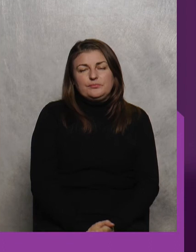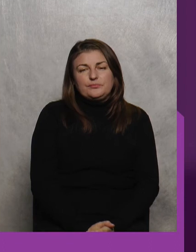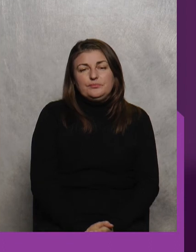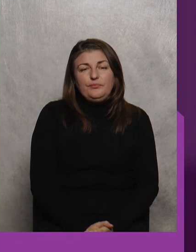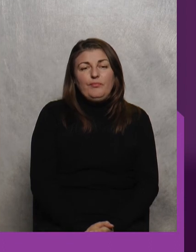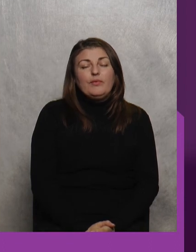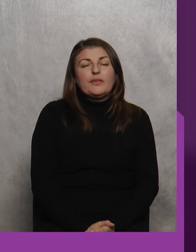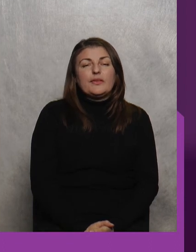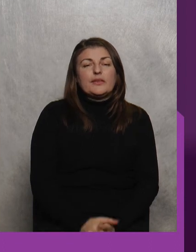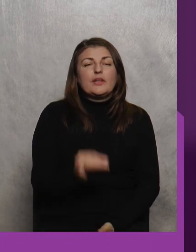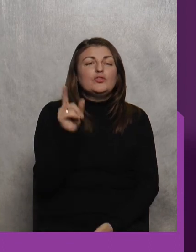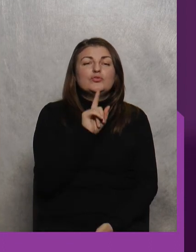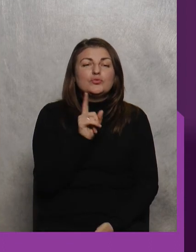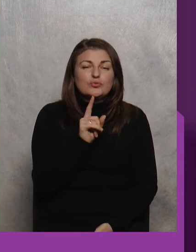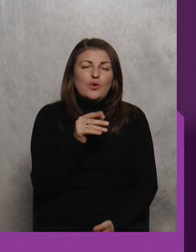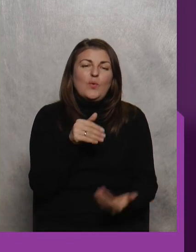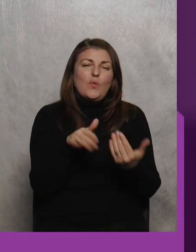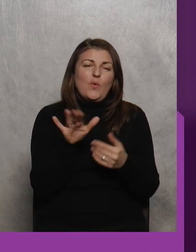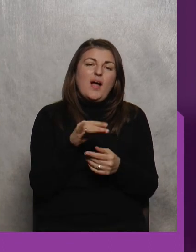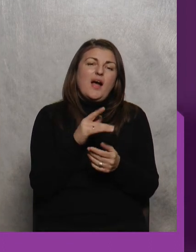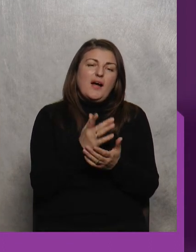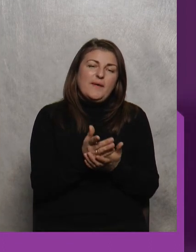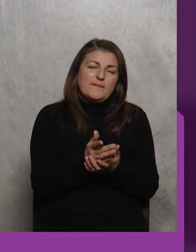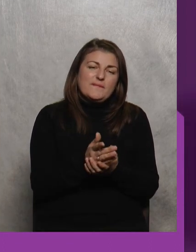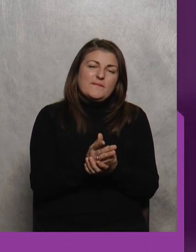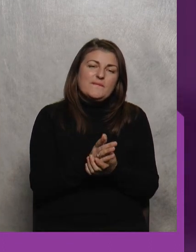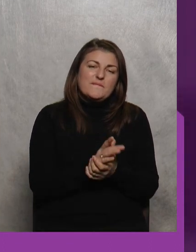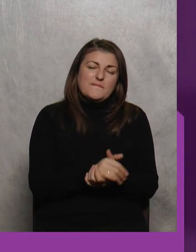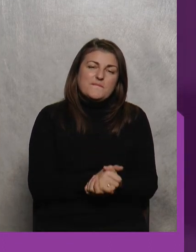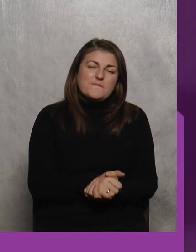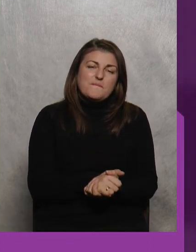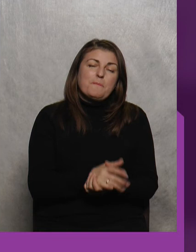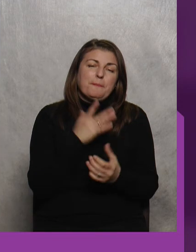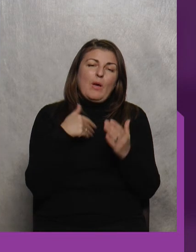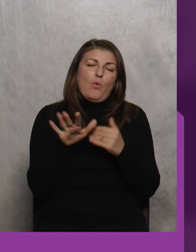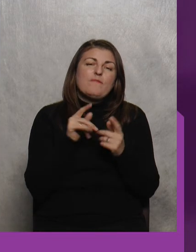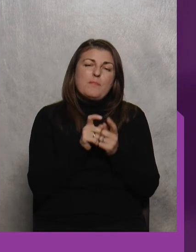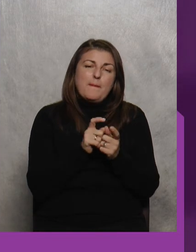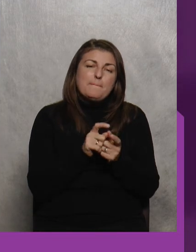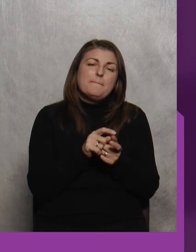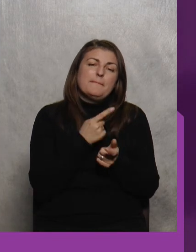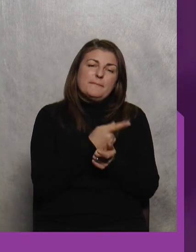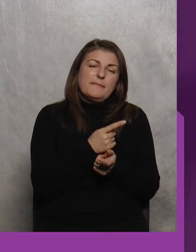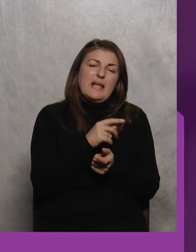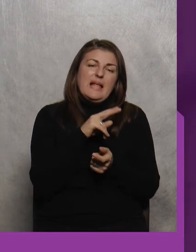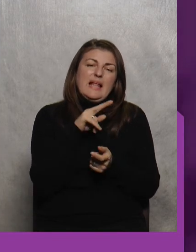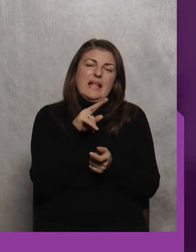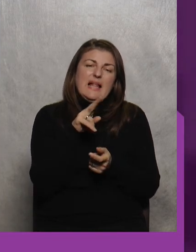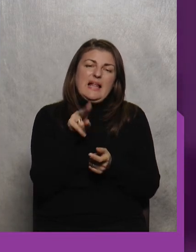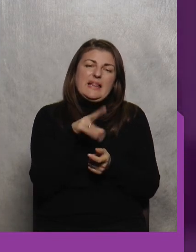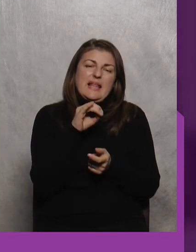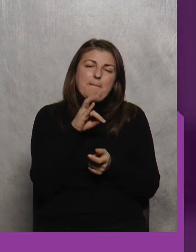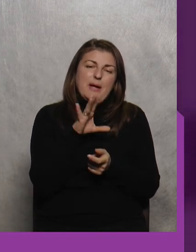і що уход від боротьби Думенко. Інтерпретували уход від боротьби від Бесальної Олесі, і